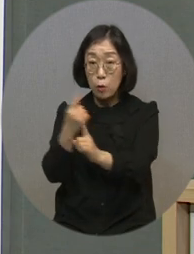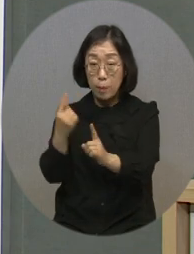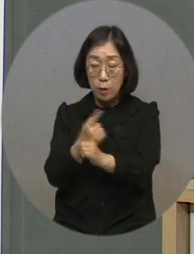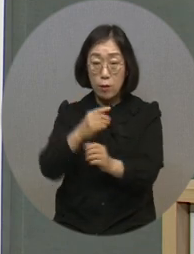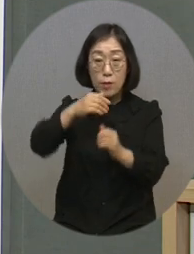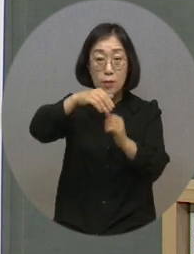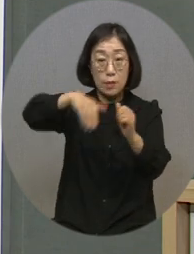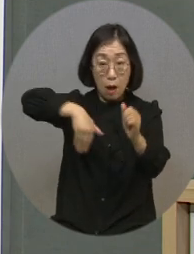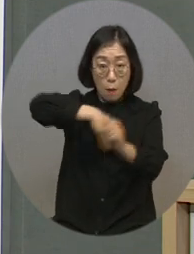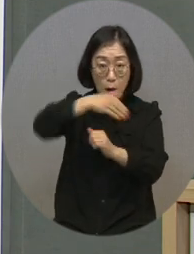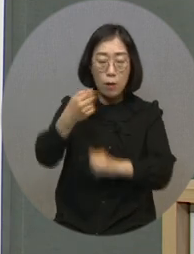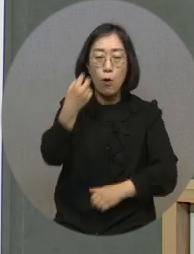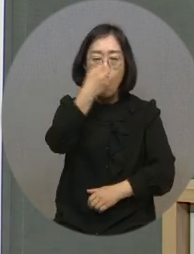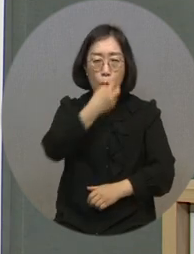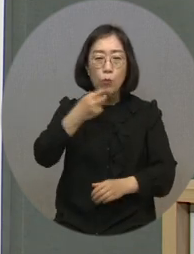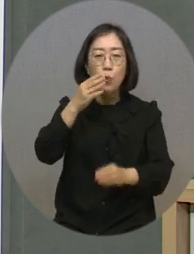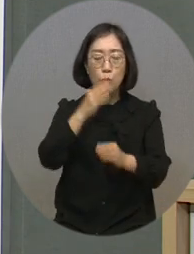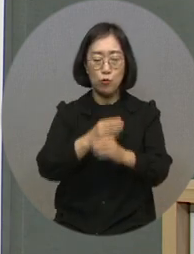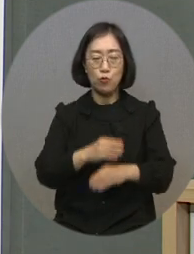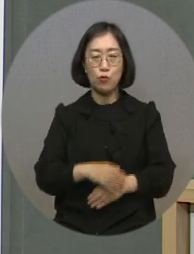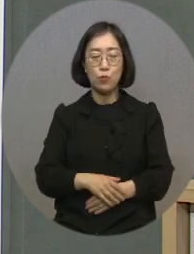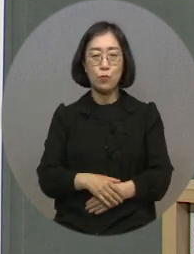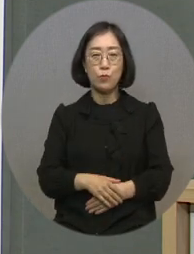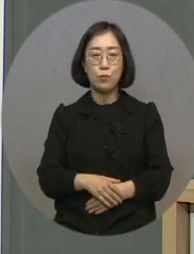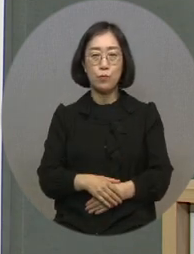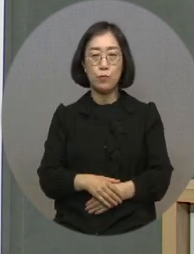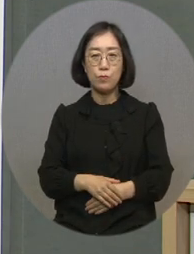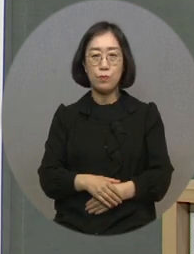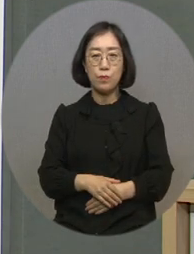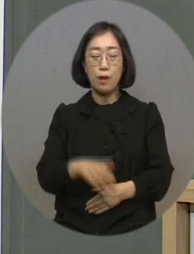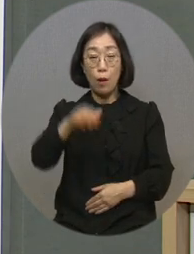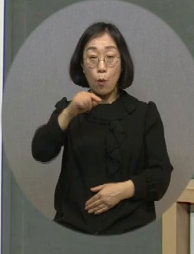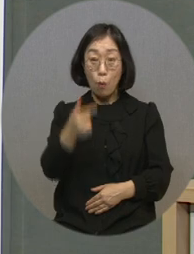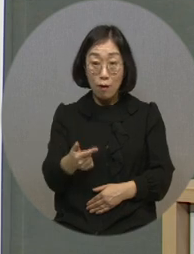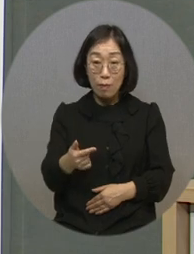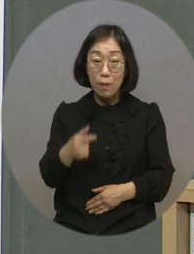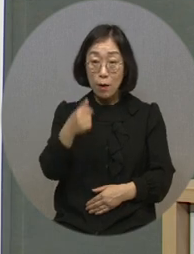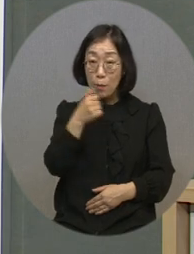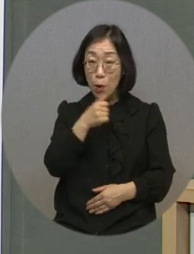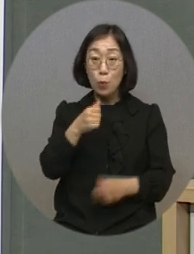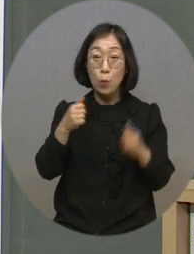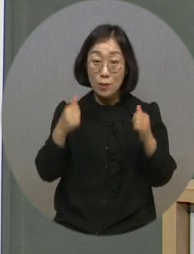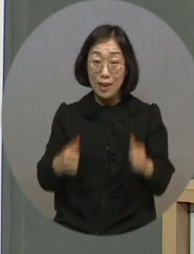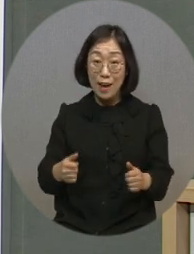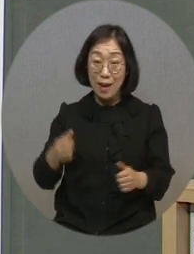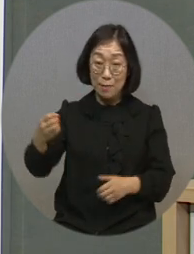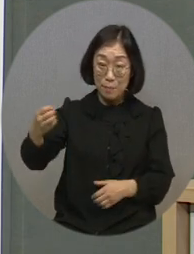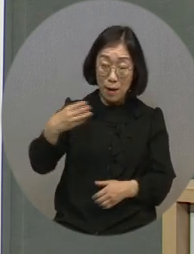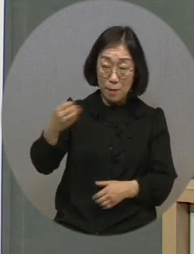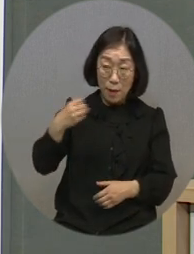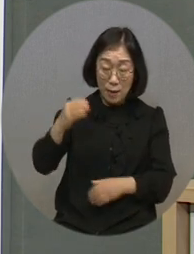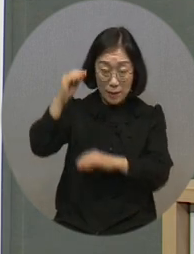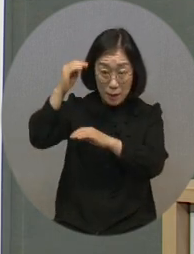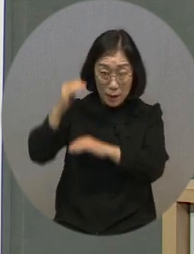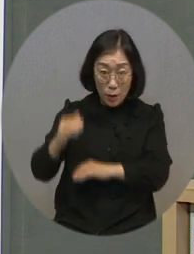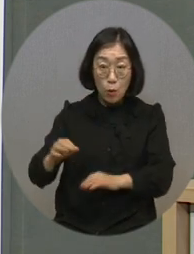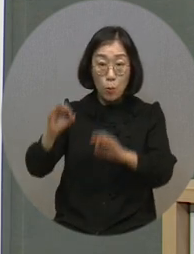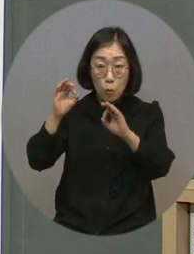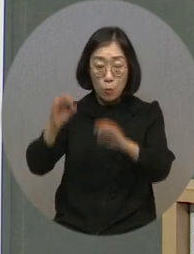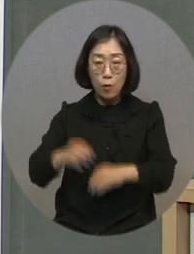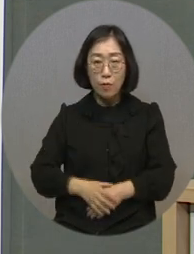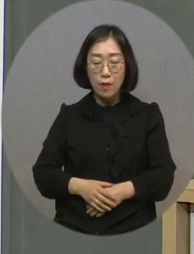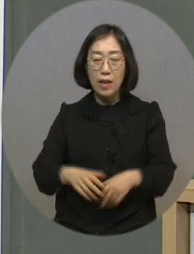지금 검토하고 있어요. 예, 예, 예. 그런데 우리 권방문 변호사가 얘기하는 거 가만히 보면은